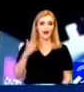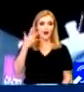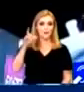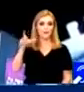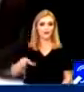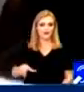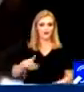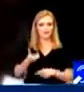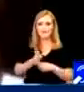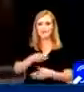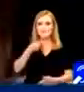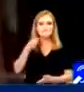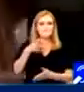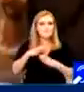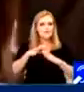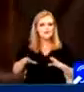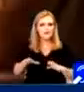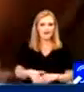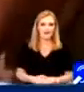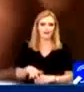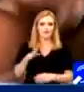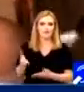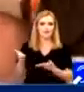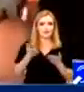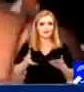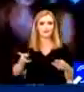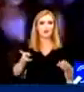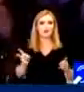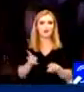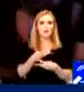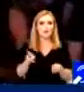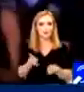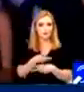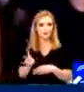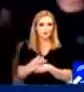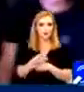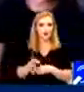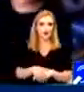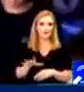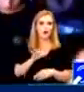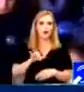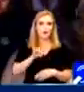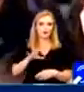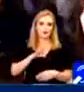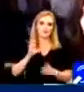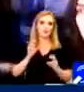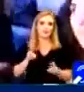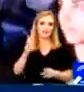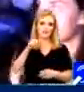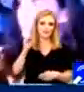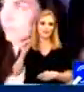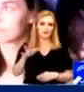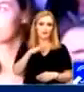Americanca, moștenitoarea unui imperiu financiar, a fost invitată la un club exclusivist din Mamaia Nord, unde a mixat melodii celebre spre încântarea sutelor de